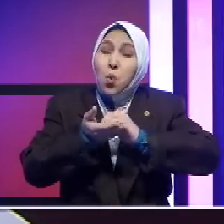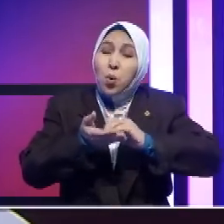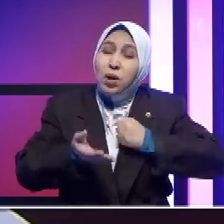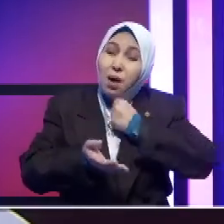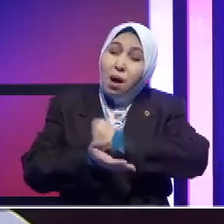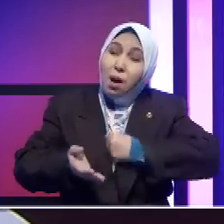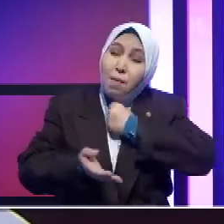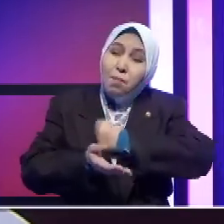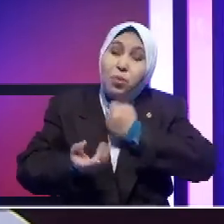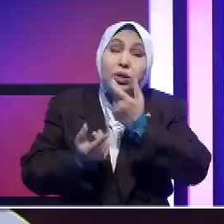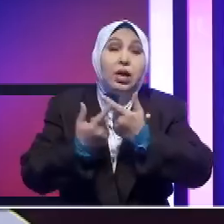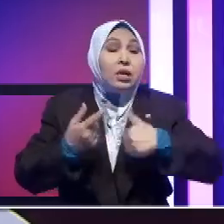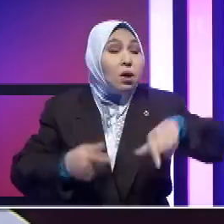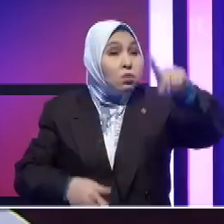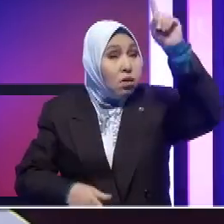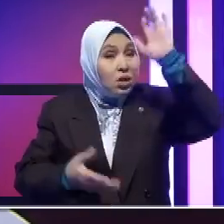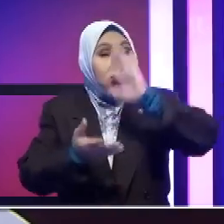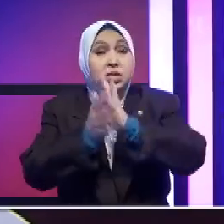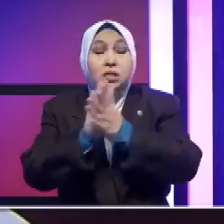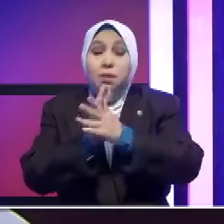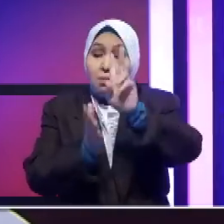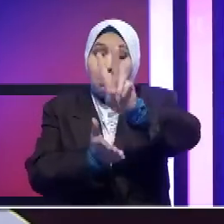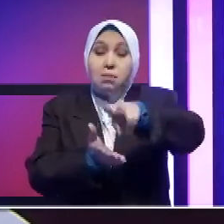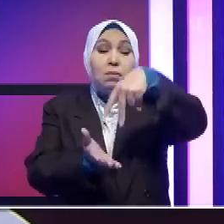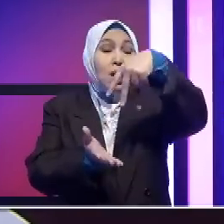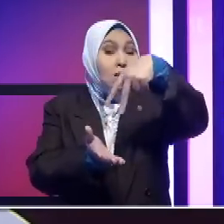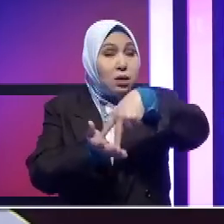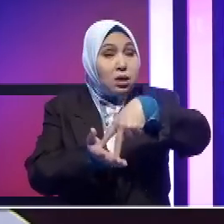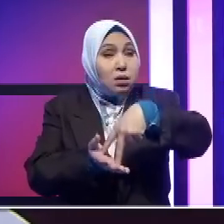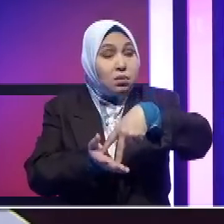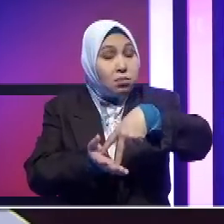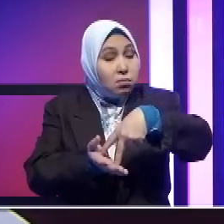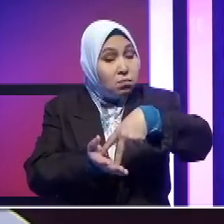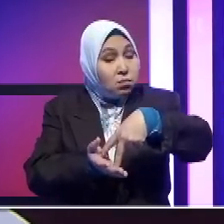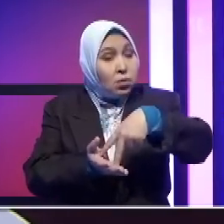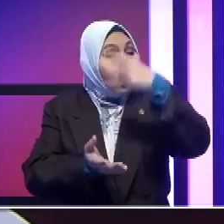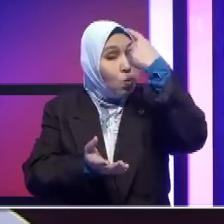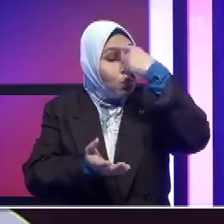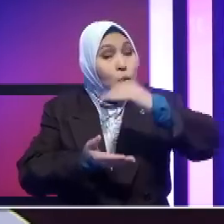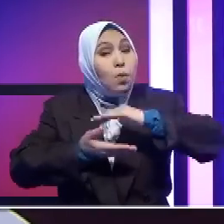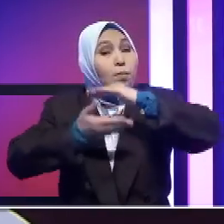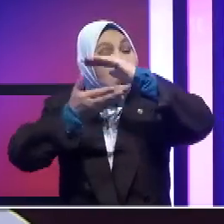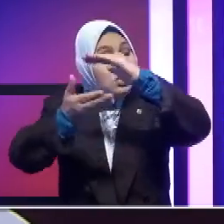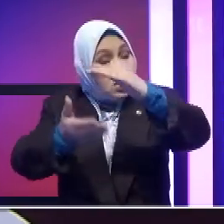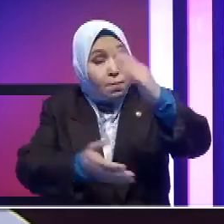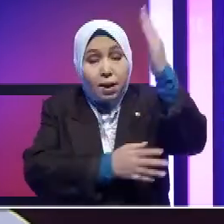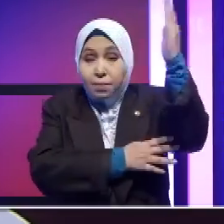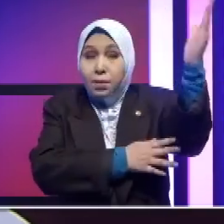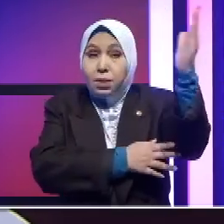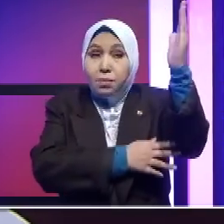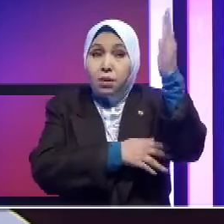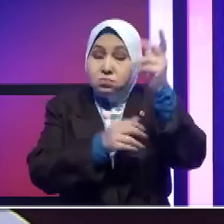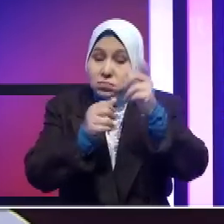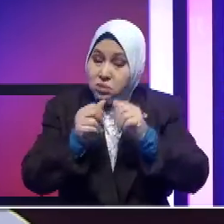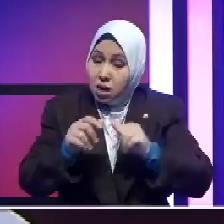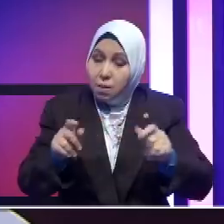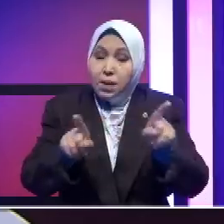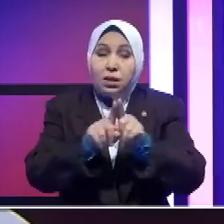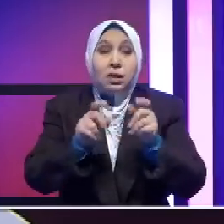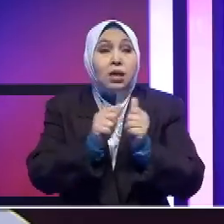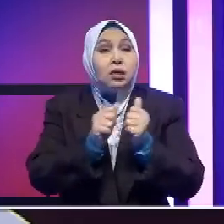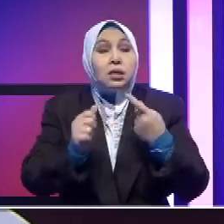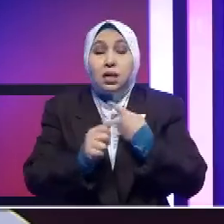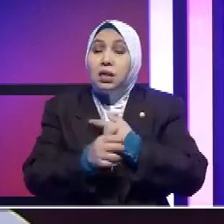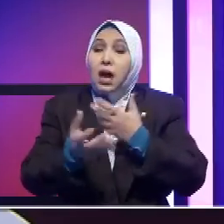Taala, maka beliau bangkit. Beliau bangkit ya, bangkit untuk menyampaikan kebenaran. Sama kepada kita, kalau kita